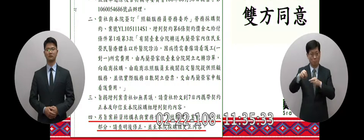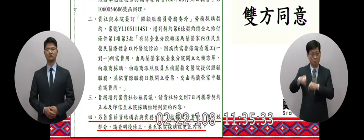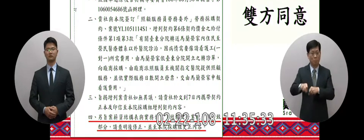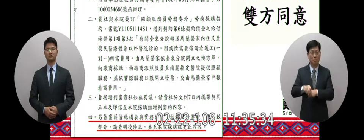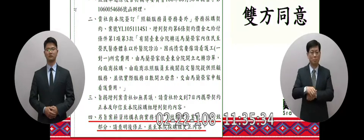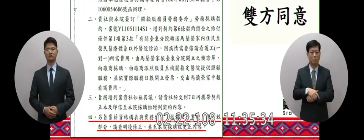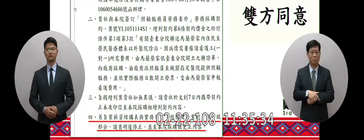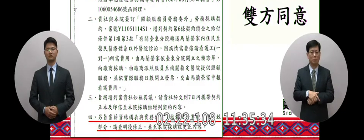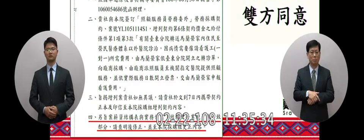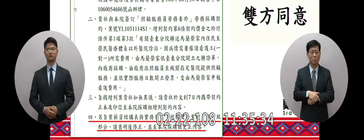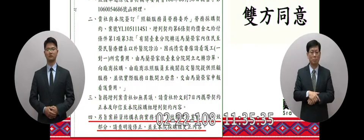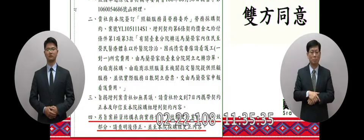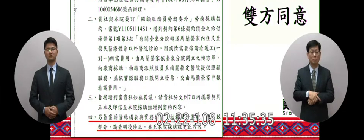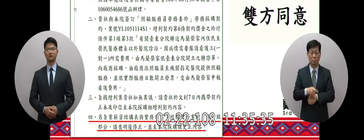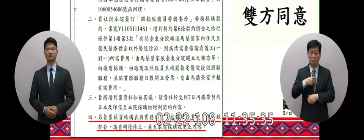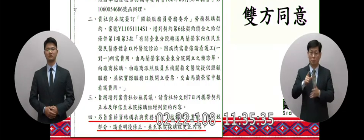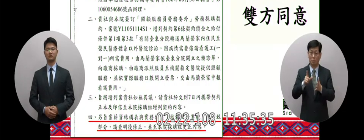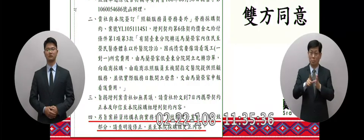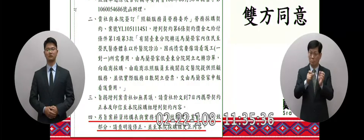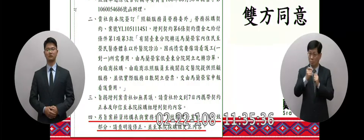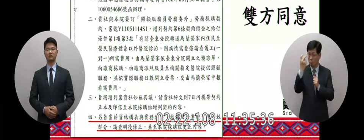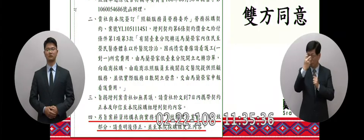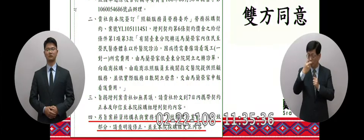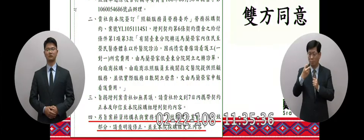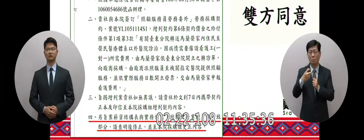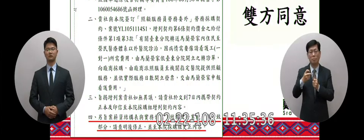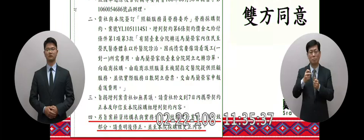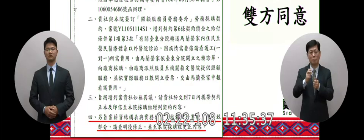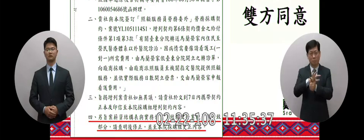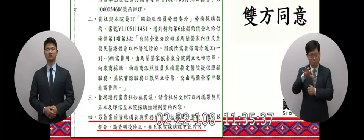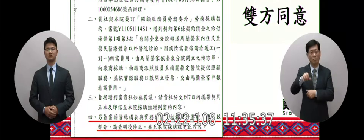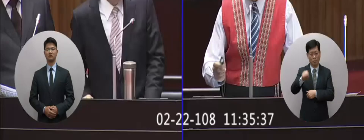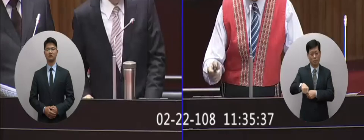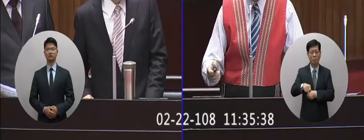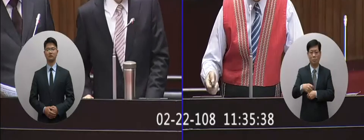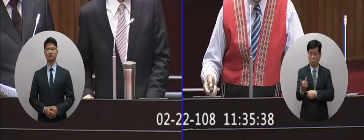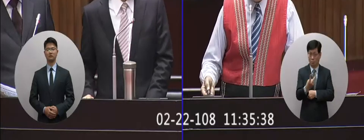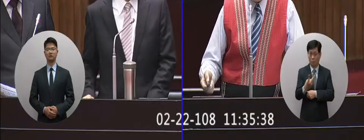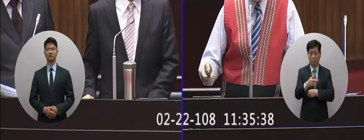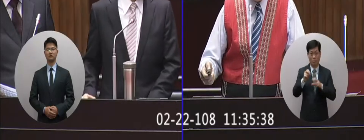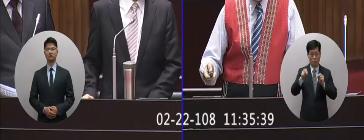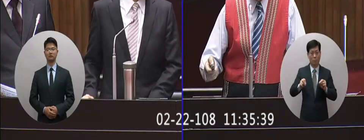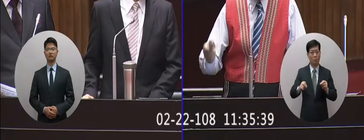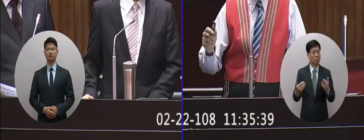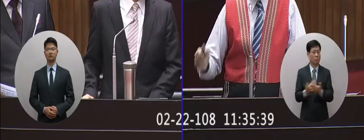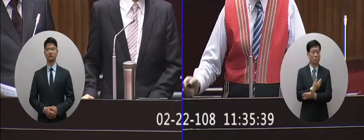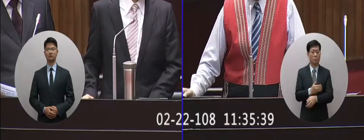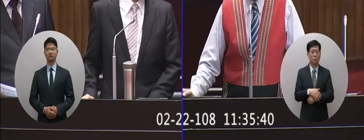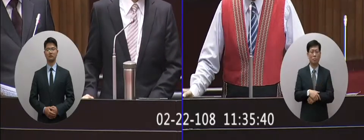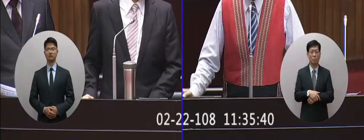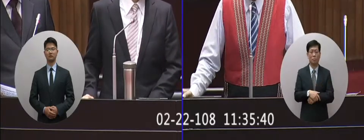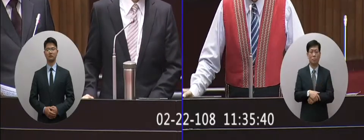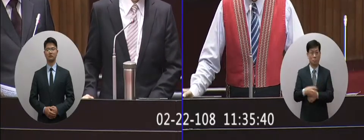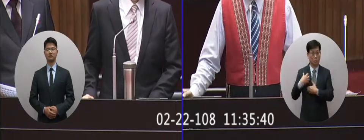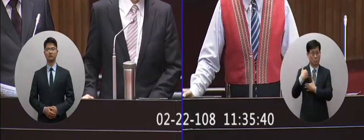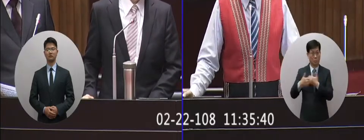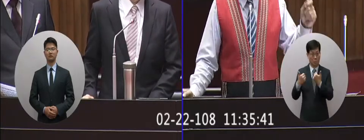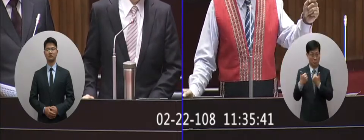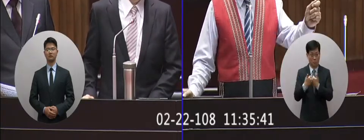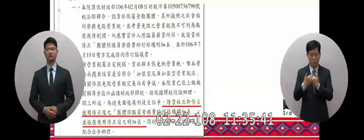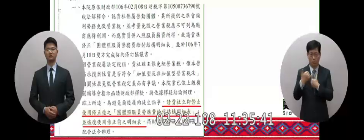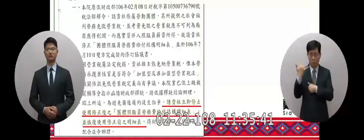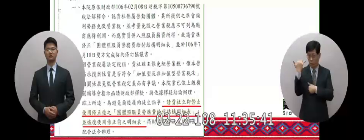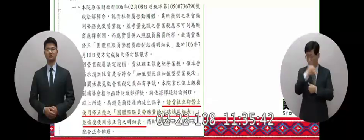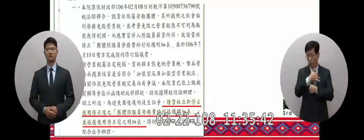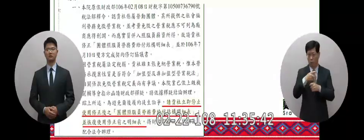容。啊，我们的长照机构也同意，双方合意就变更了契约。退伍会竟然